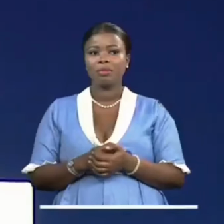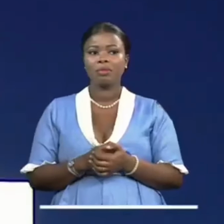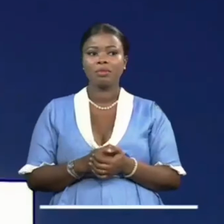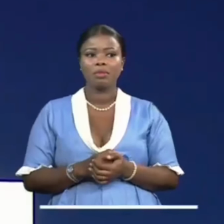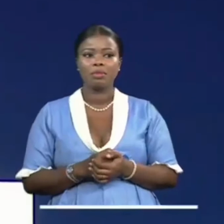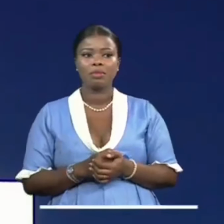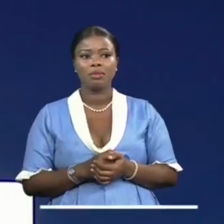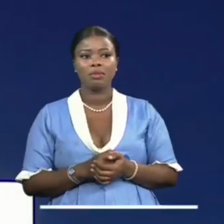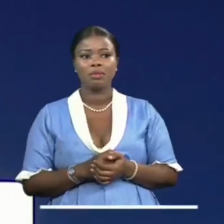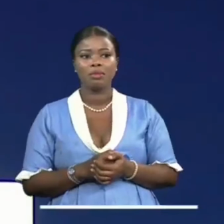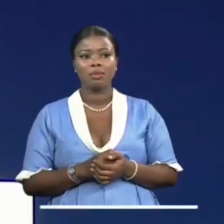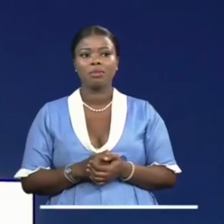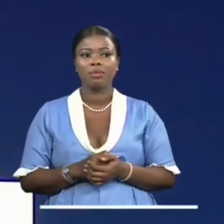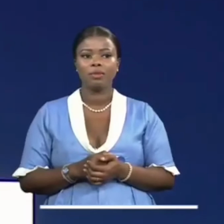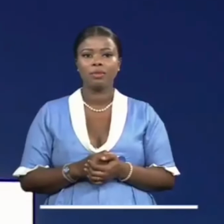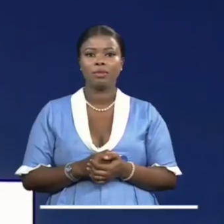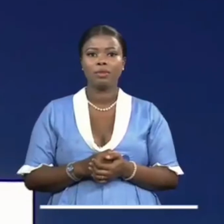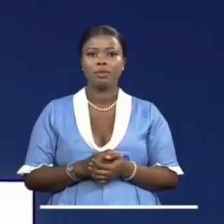2